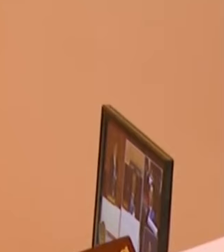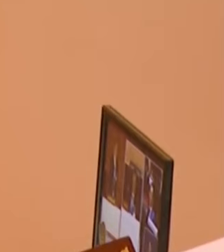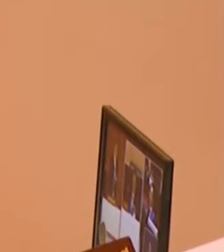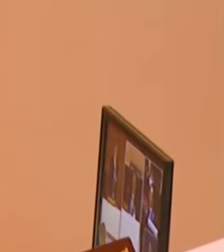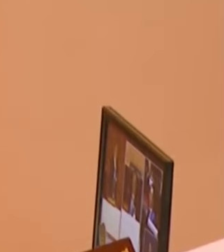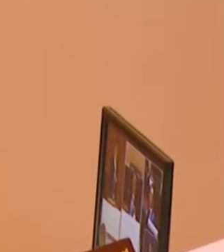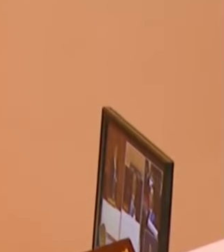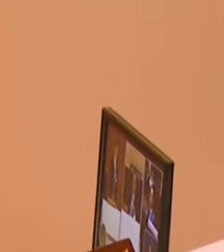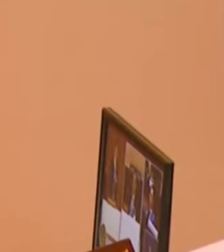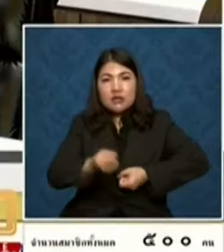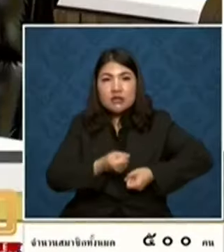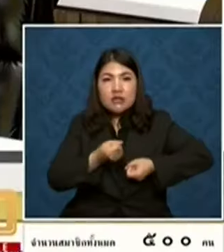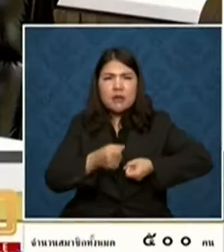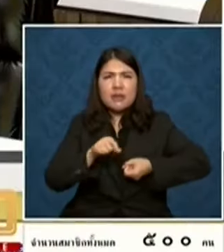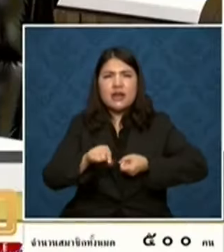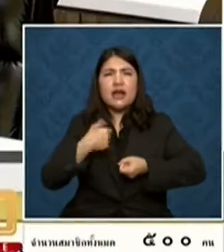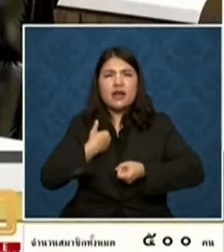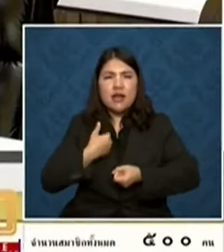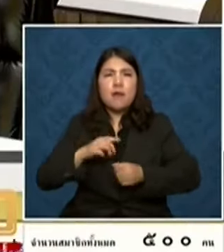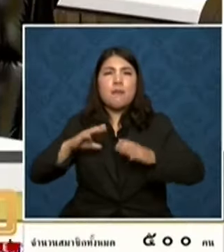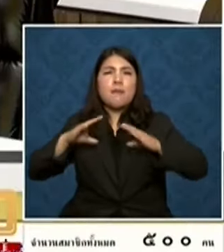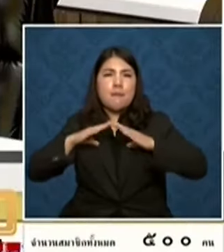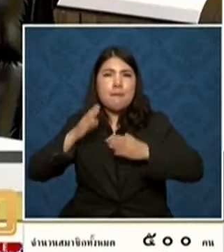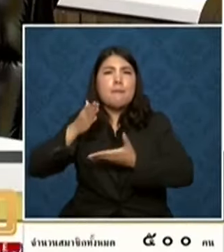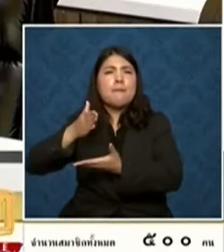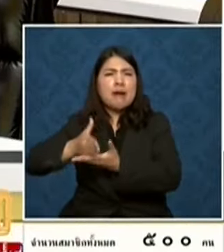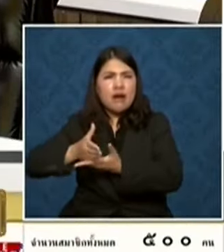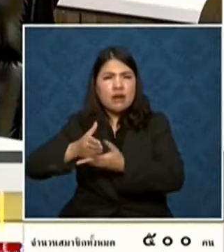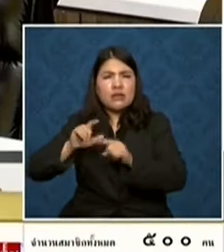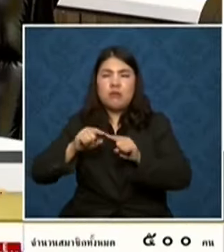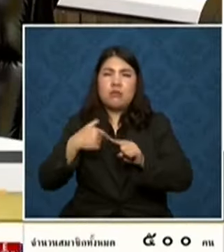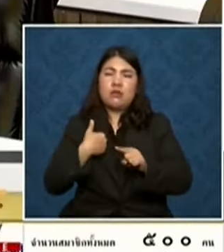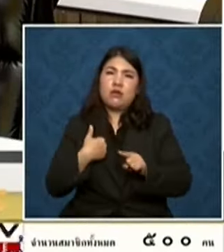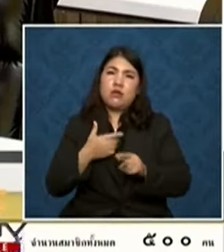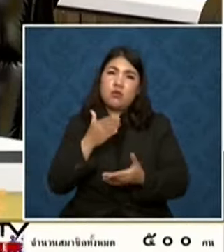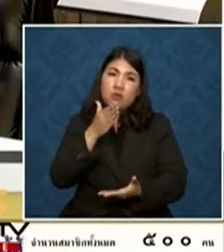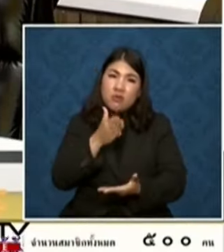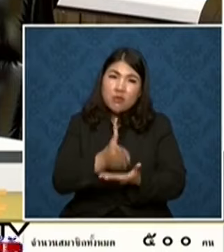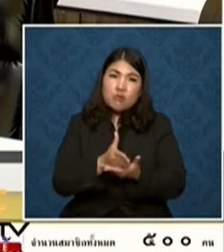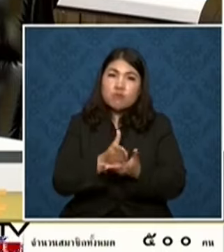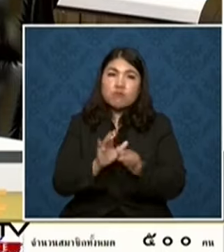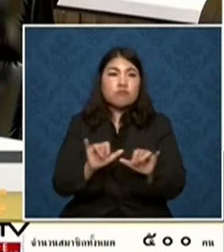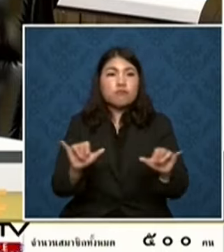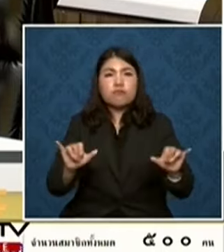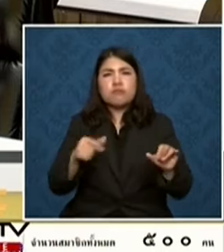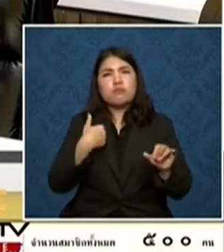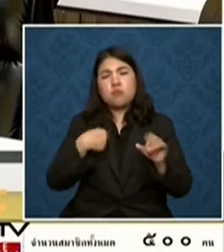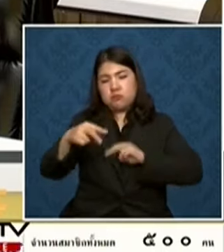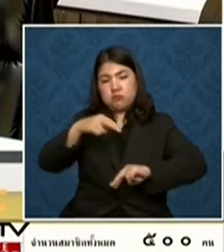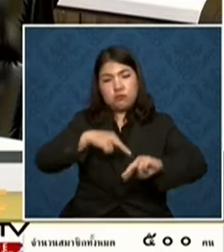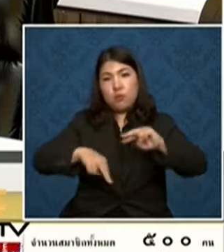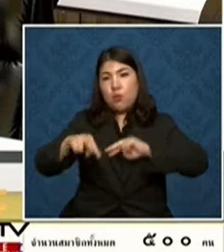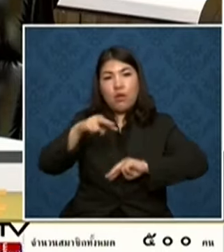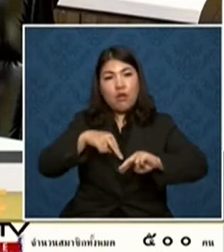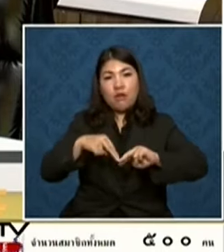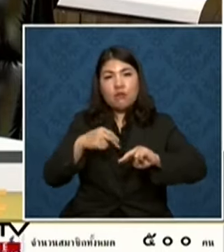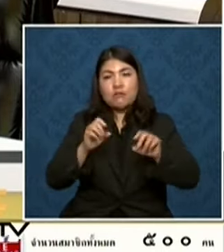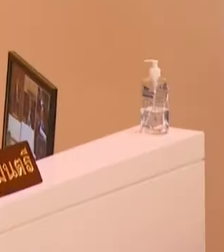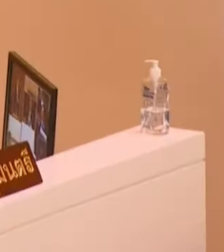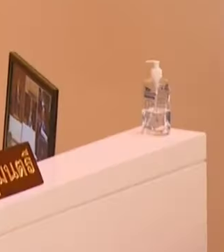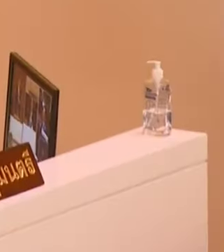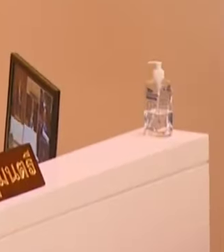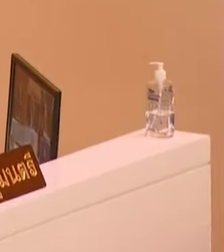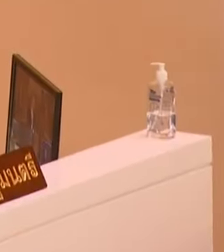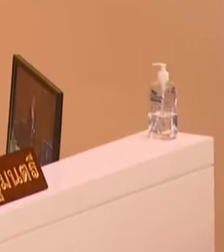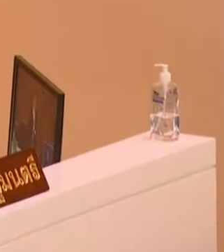พรรคภูมิใจไทยนั้นมันมีดุลอำนาจที่ผมคิดว่ามากเกินไปในรัฐบาลแล้วบวกกับการทำงานของรัฐมนตรี